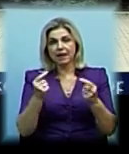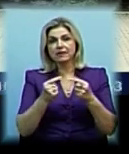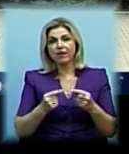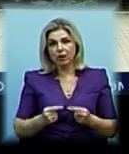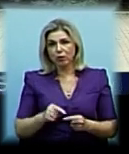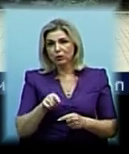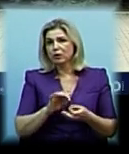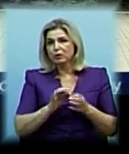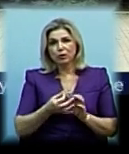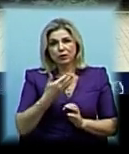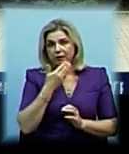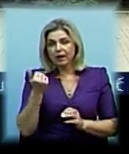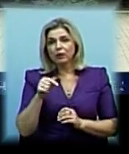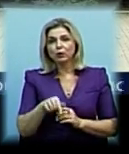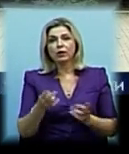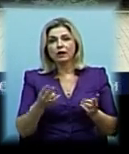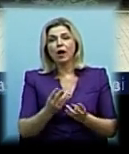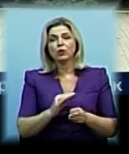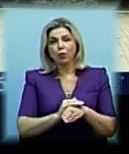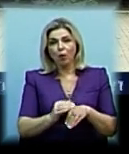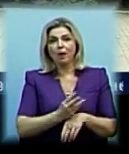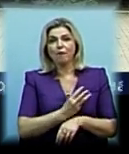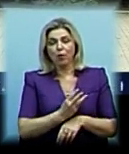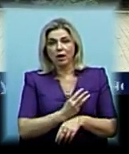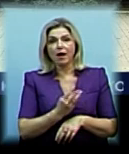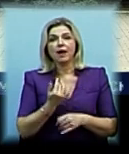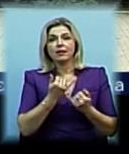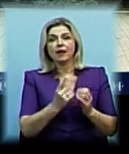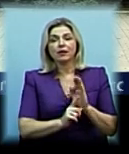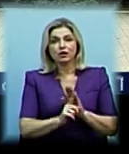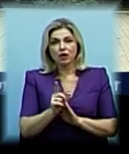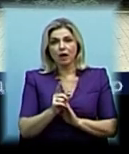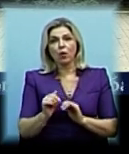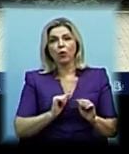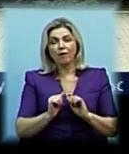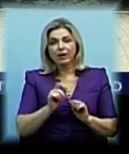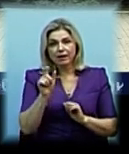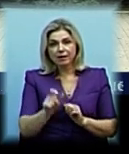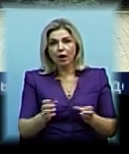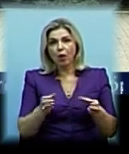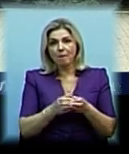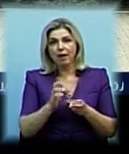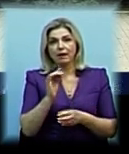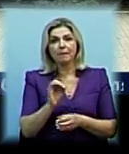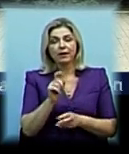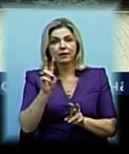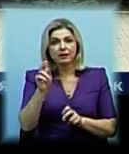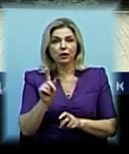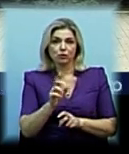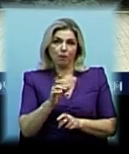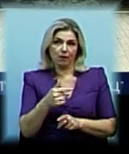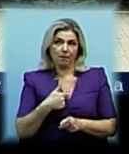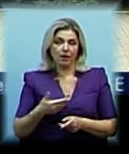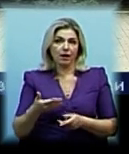ничего сложного нет, тут нужна всего лишь добрая воля для начала руководителя компании «Бриз», чтобы мы пришли к